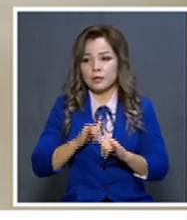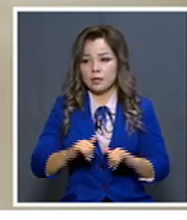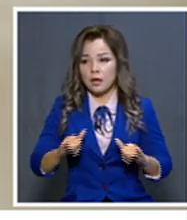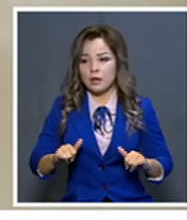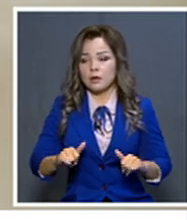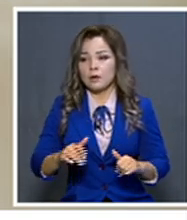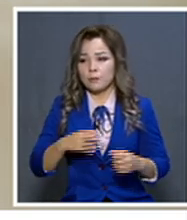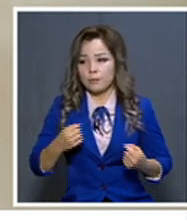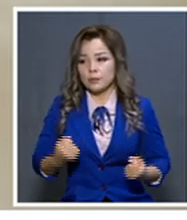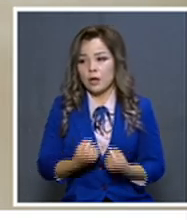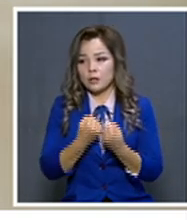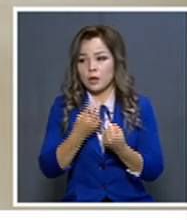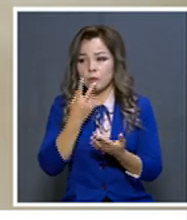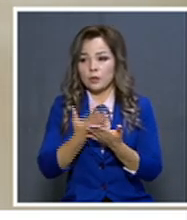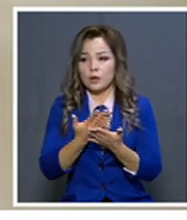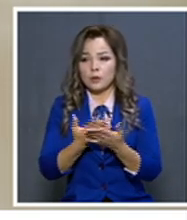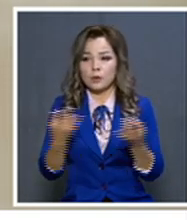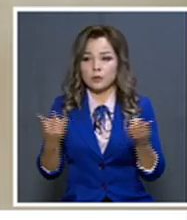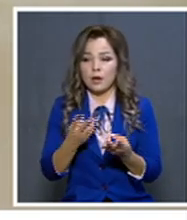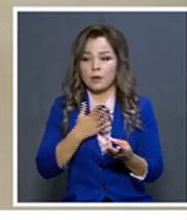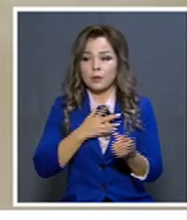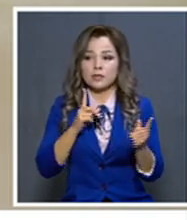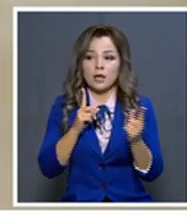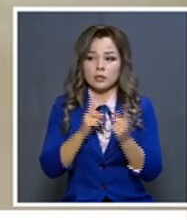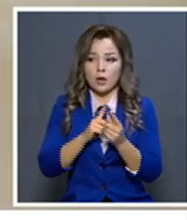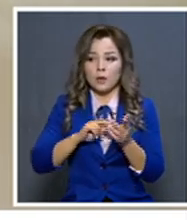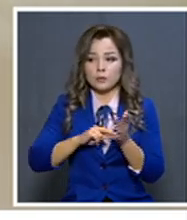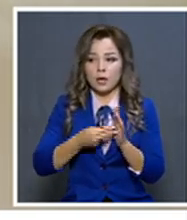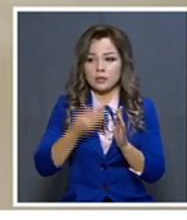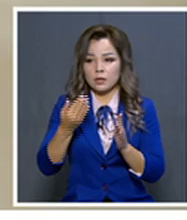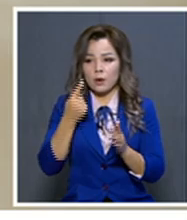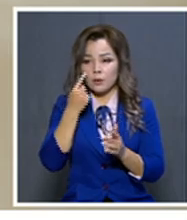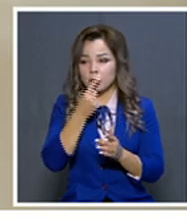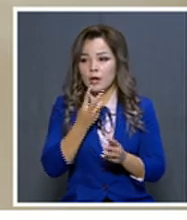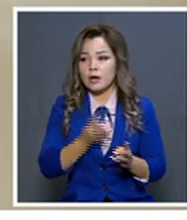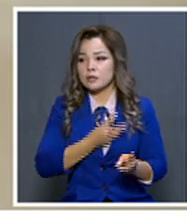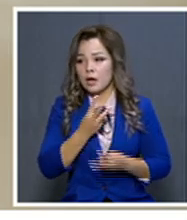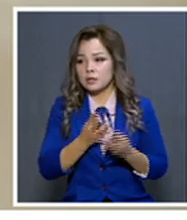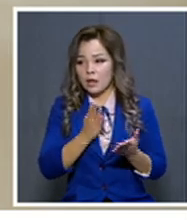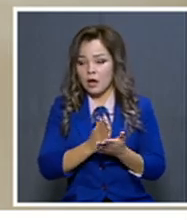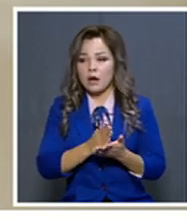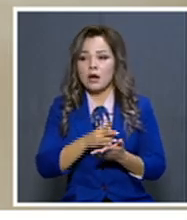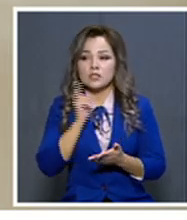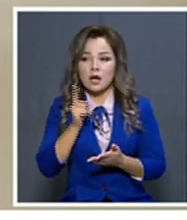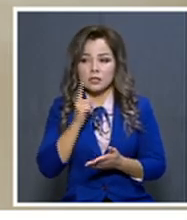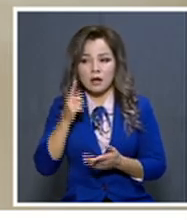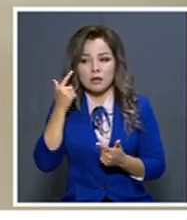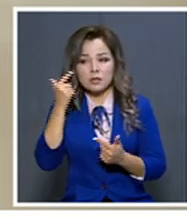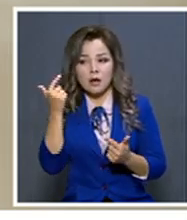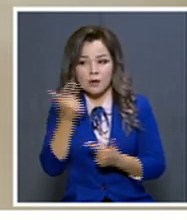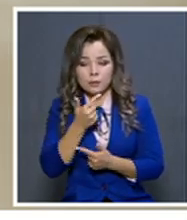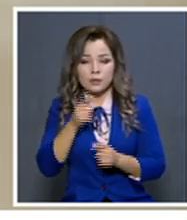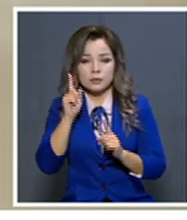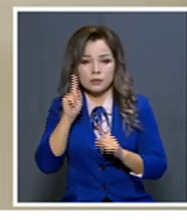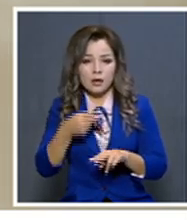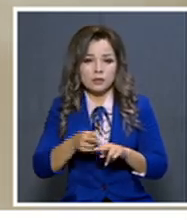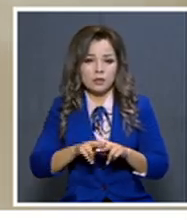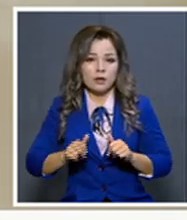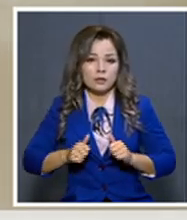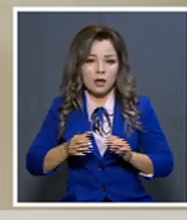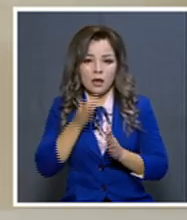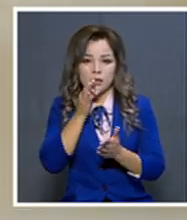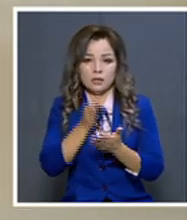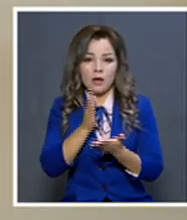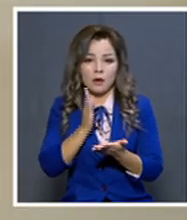қатайтып, қолдау көрсету керек. Осы кездесуде мен олардың көздерінен от көрдім. Жастар ізденімпаз, білімге, білмеген білуге құштар